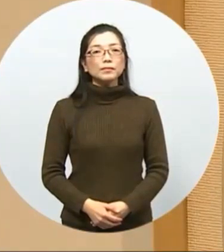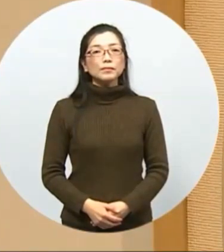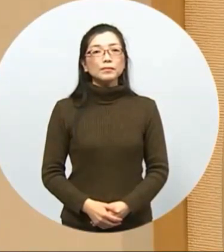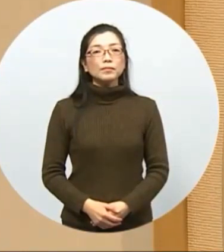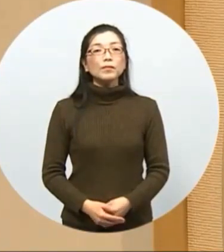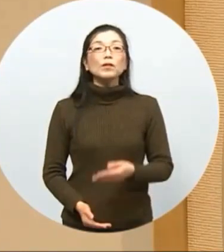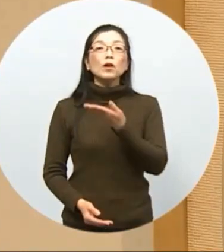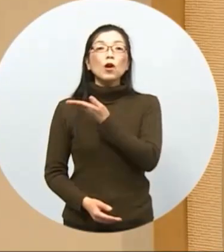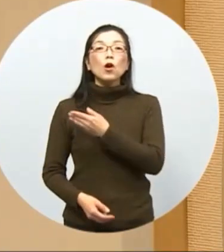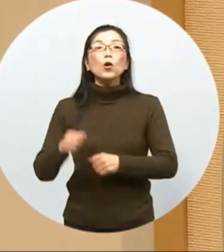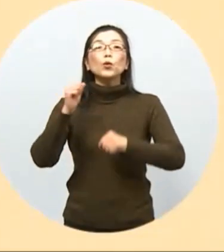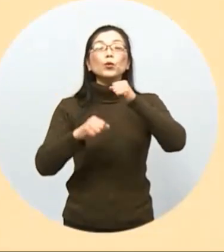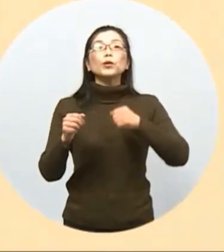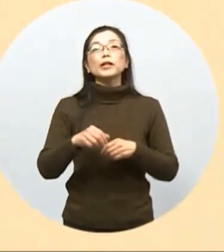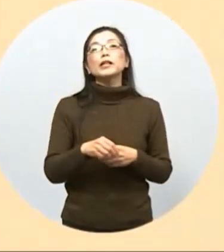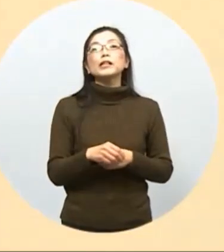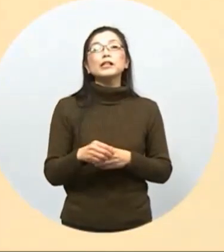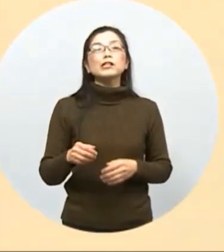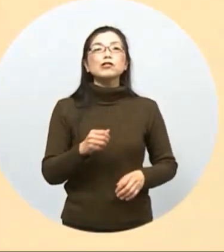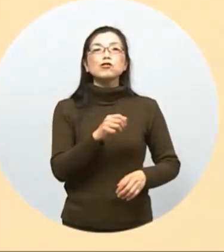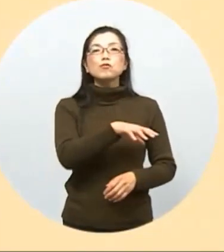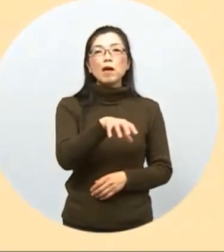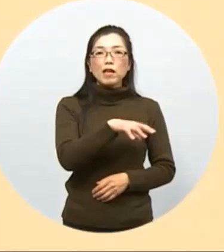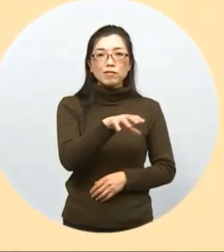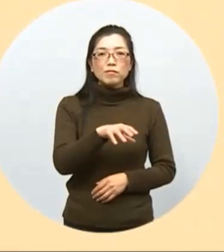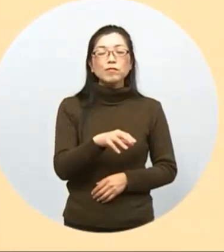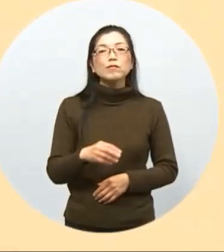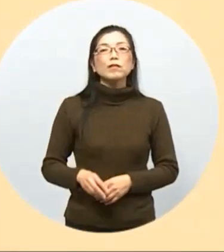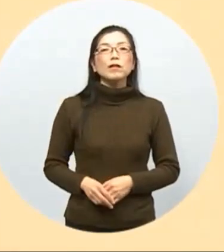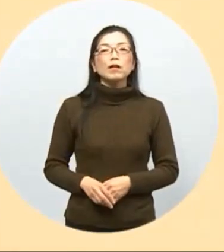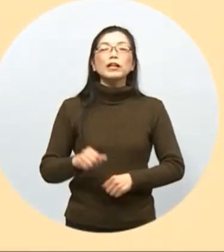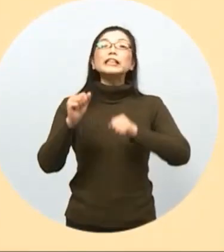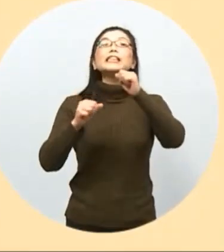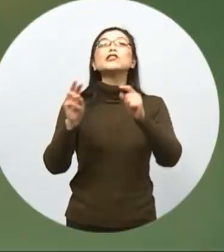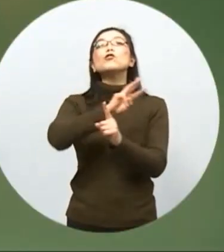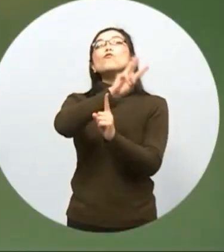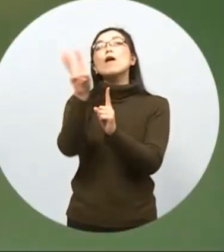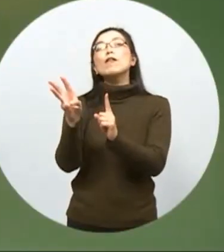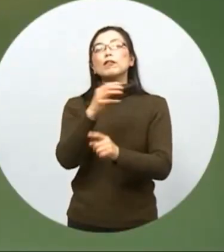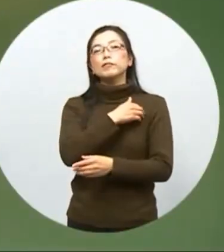こちらのフリースペースはフリー Wi-Fi となっています。